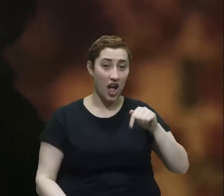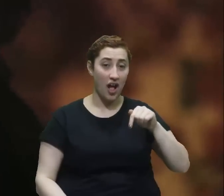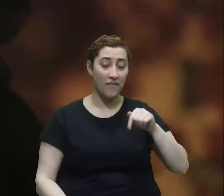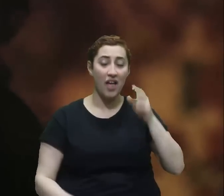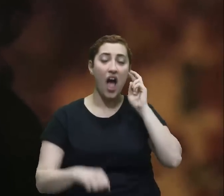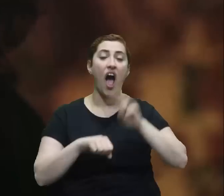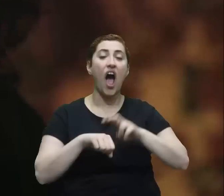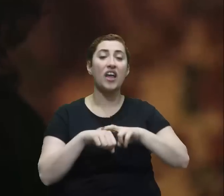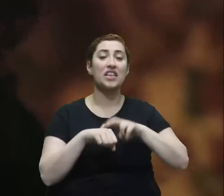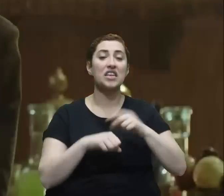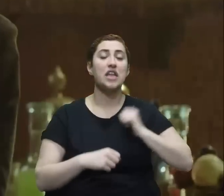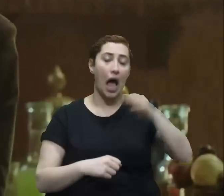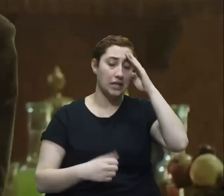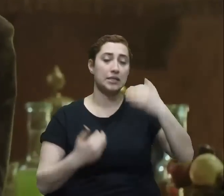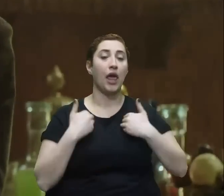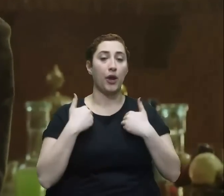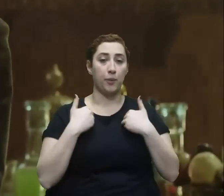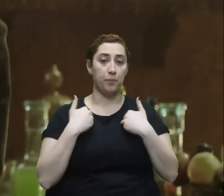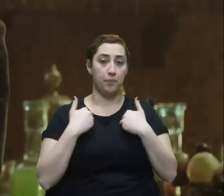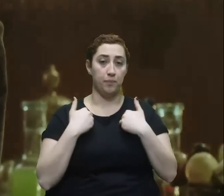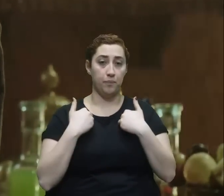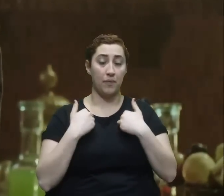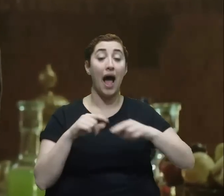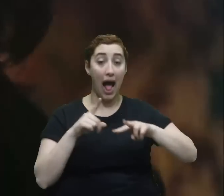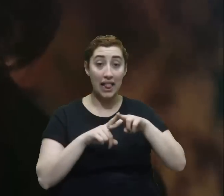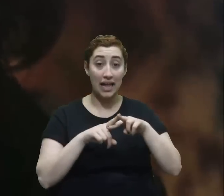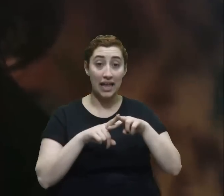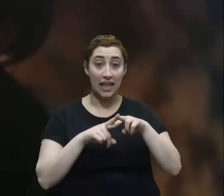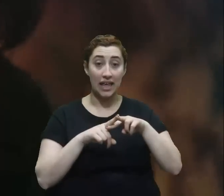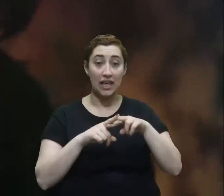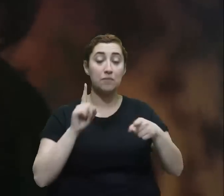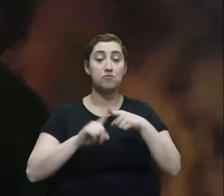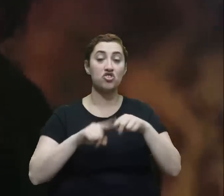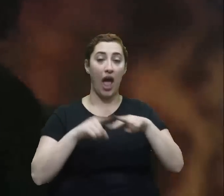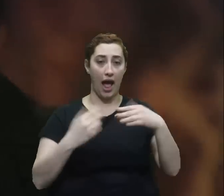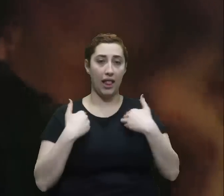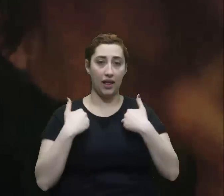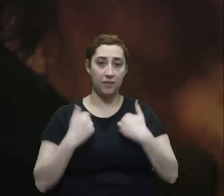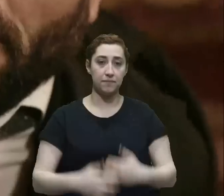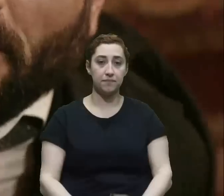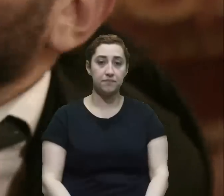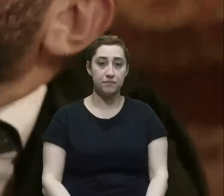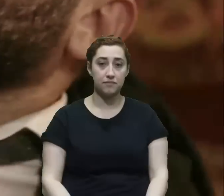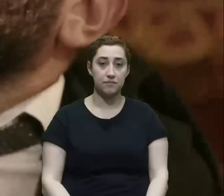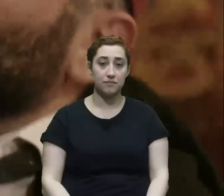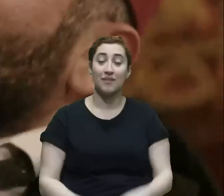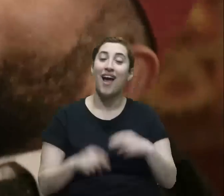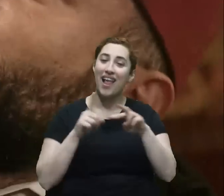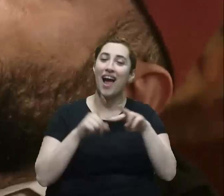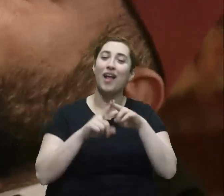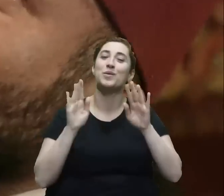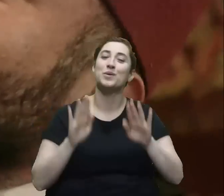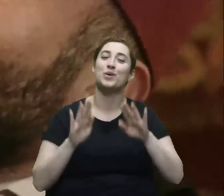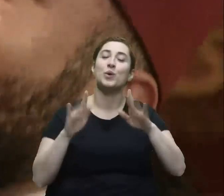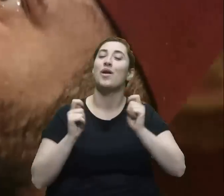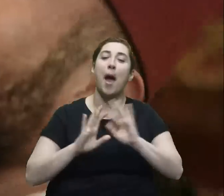aziz hatırasının fedaisiyim. Ali! Bıçak Ali! Ali, Ali